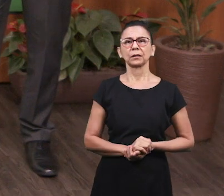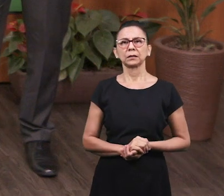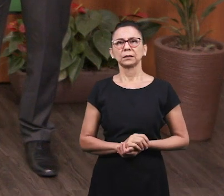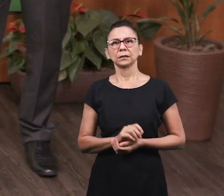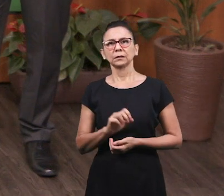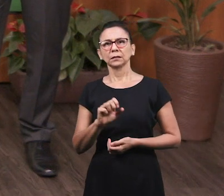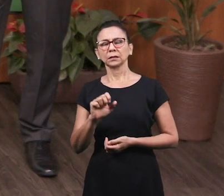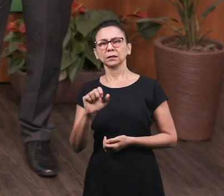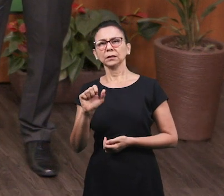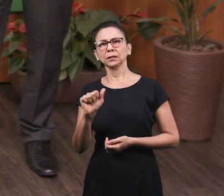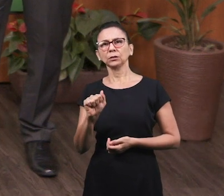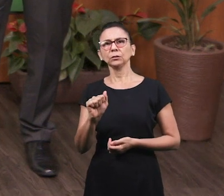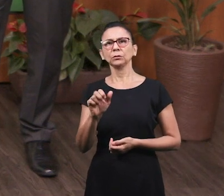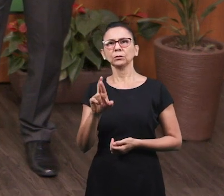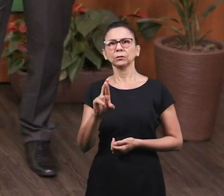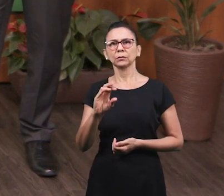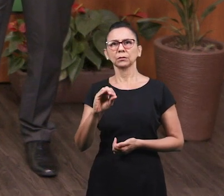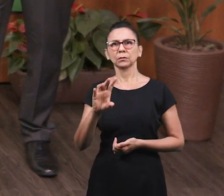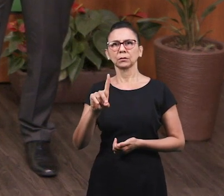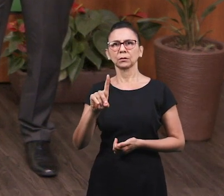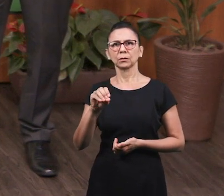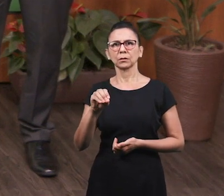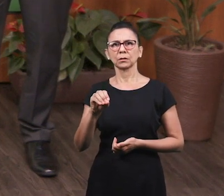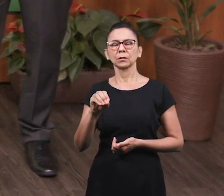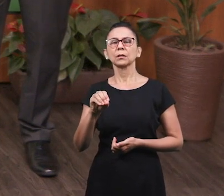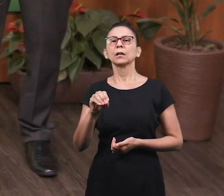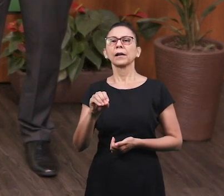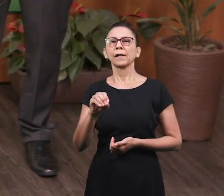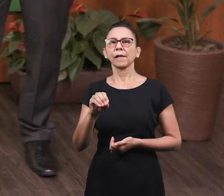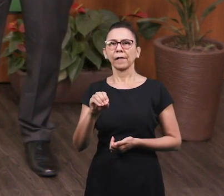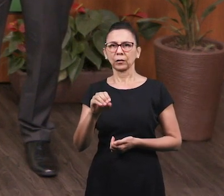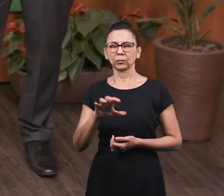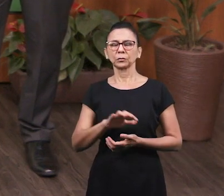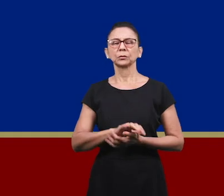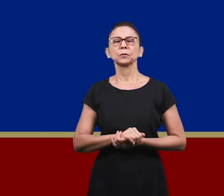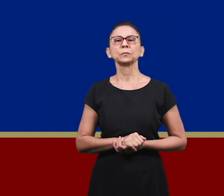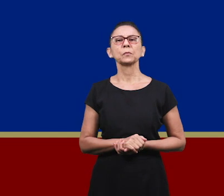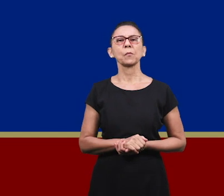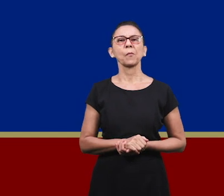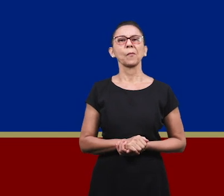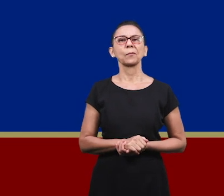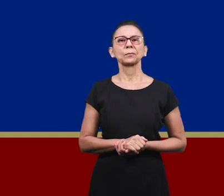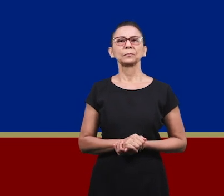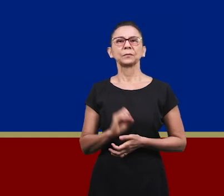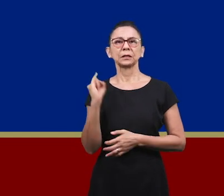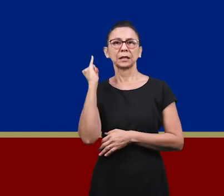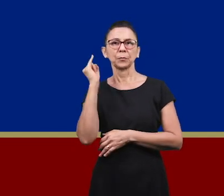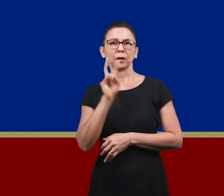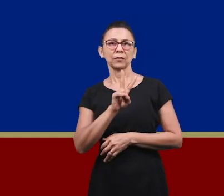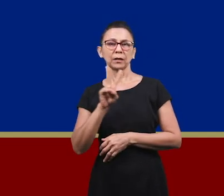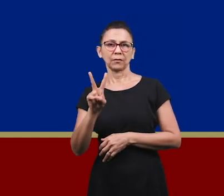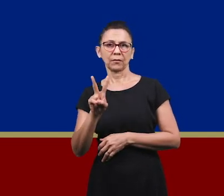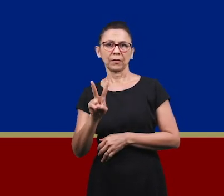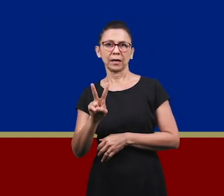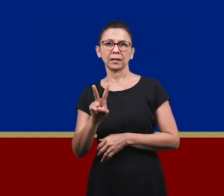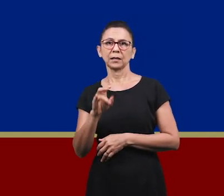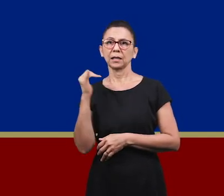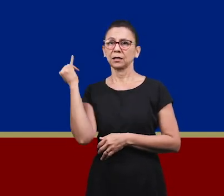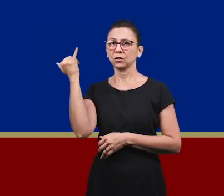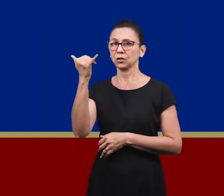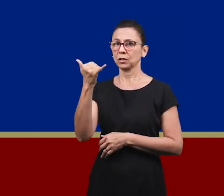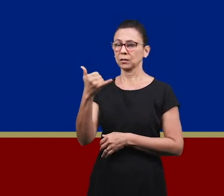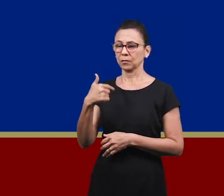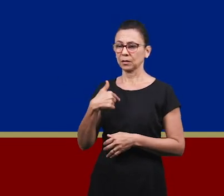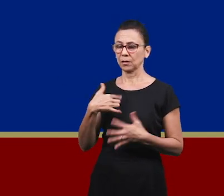Harold d'Itapuã, dans l'état de Santa Catarina, au sud du Brésil, nous a écrit « Quand j'acceptais Jésus comme